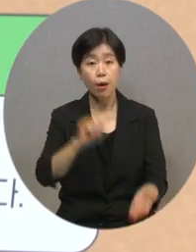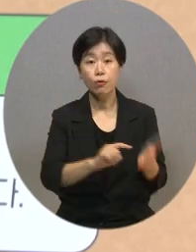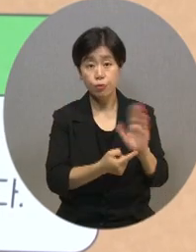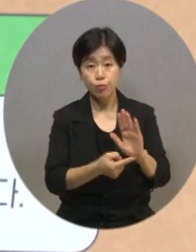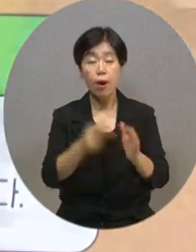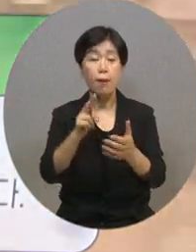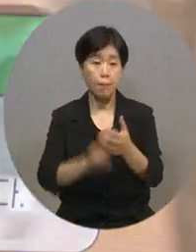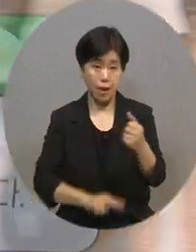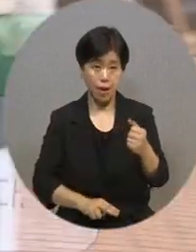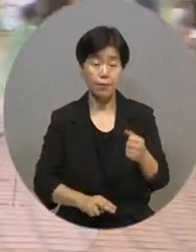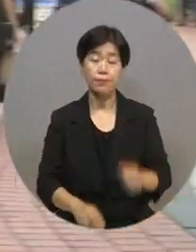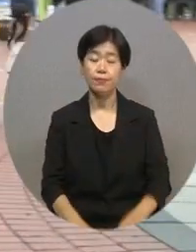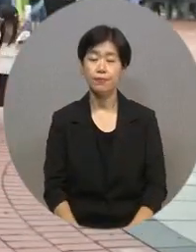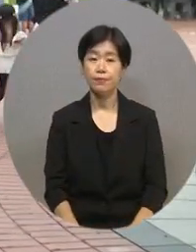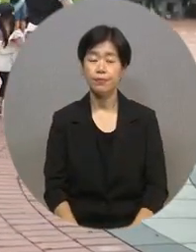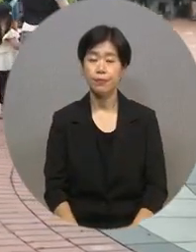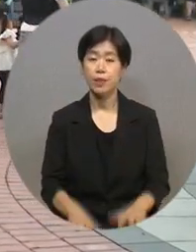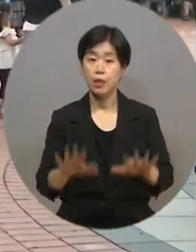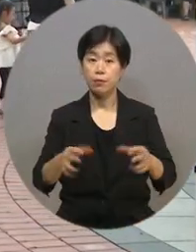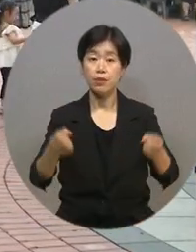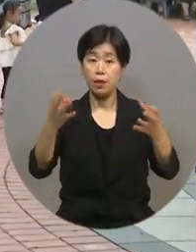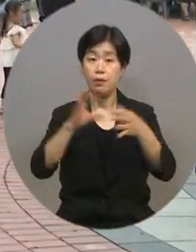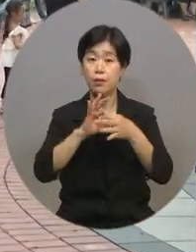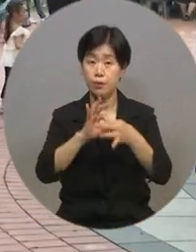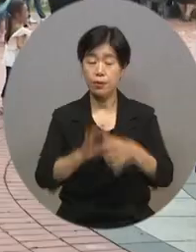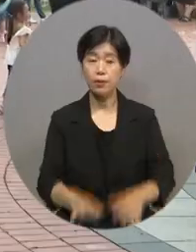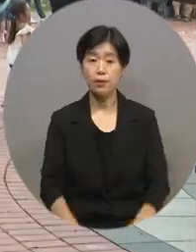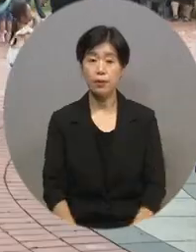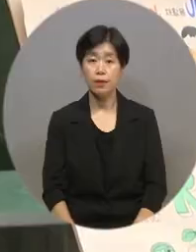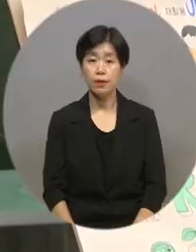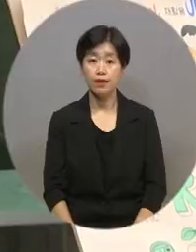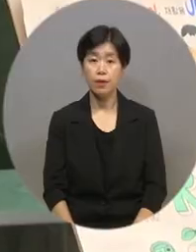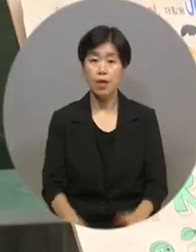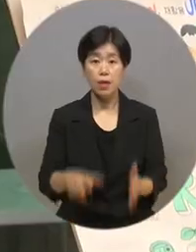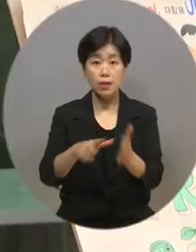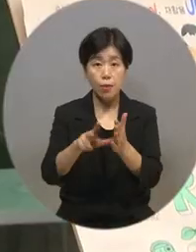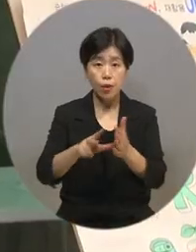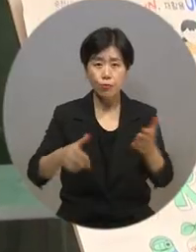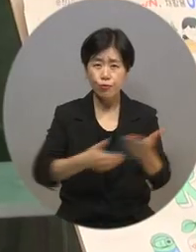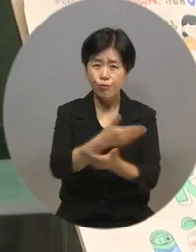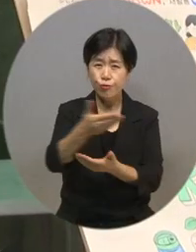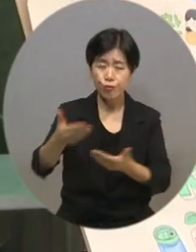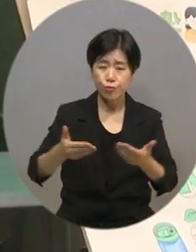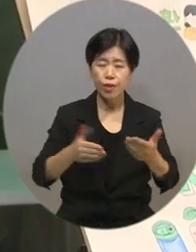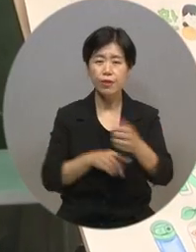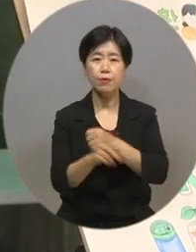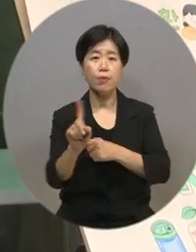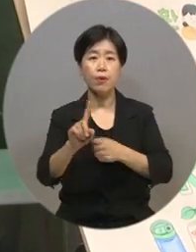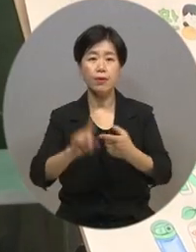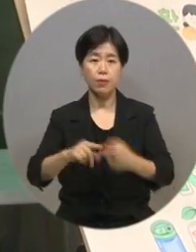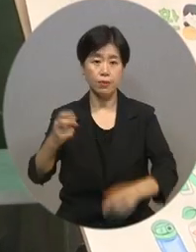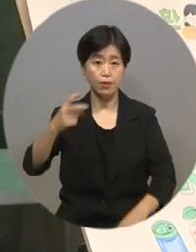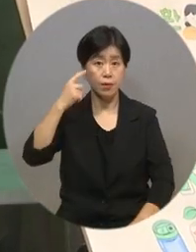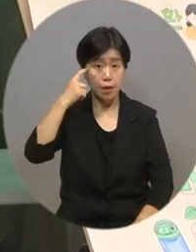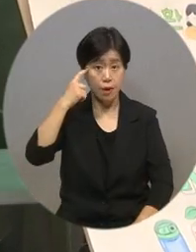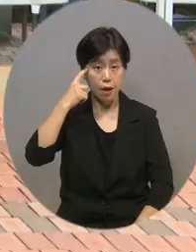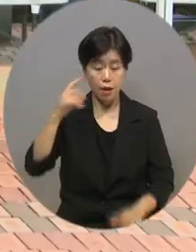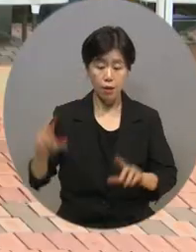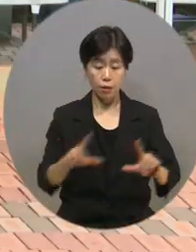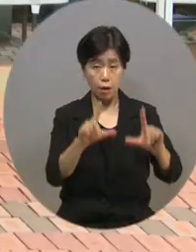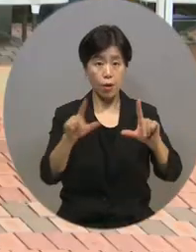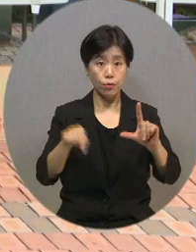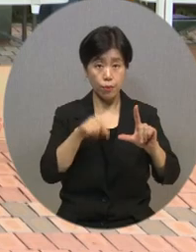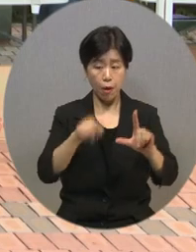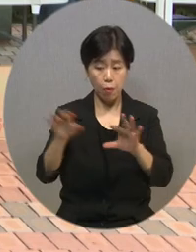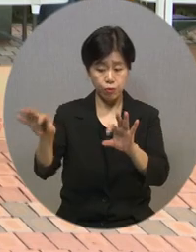판매하기도 했습니다. 이번 행사를 계기로 자원순환의 의미를 되돌아보고 일상생활 속에서도 꾸준히